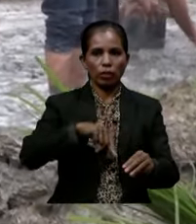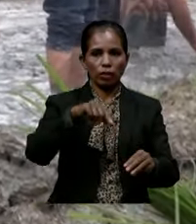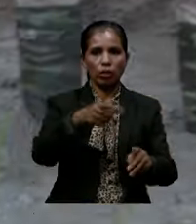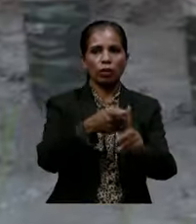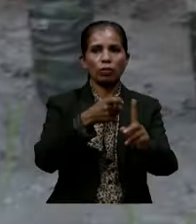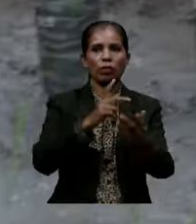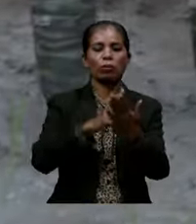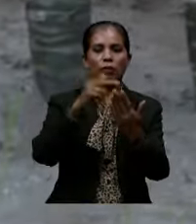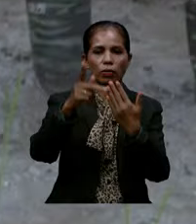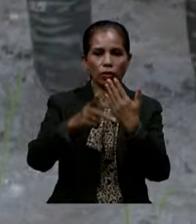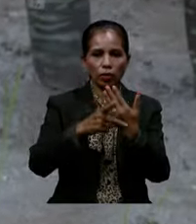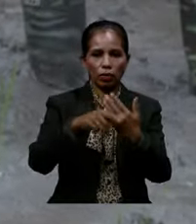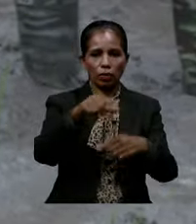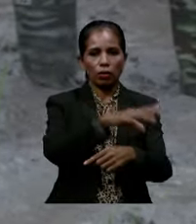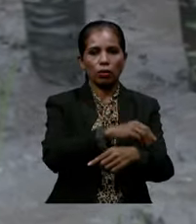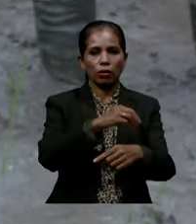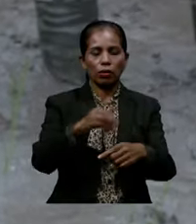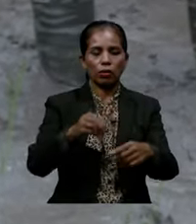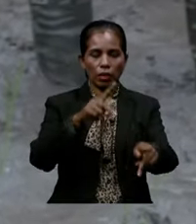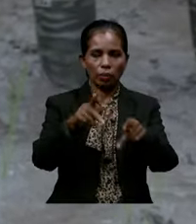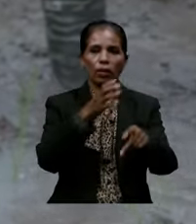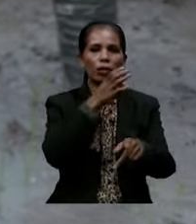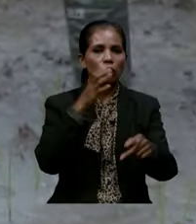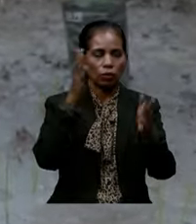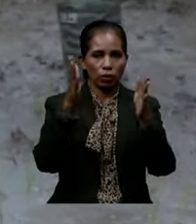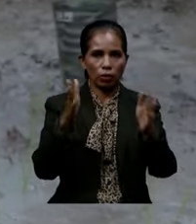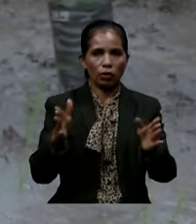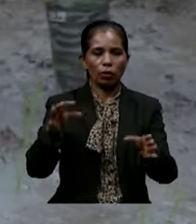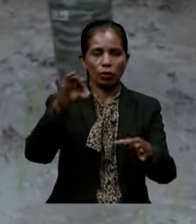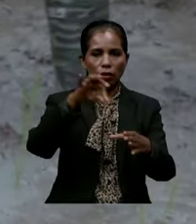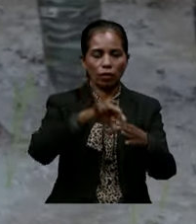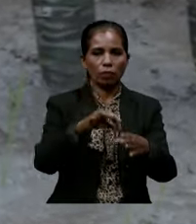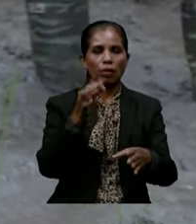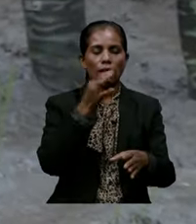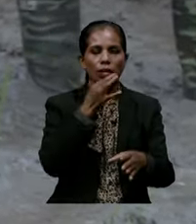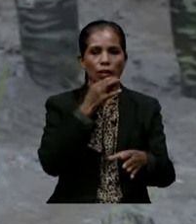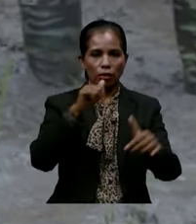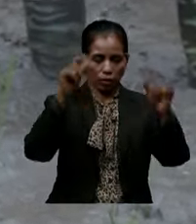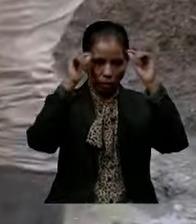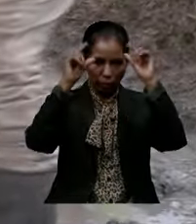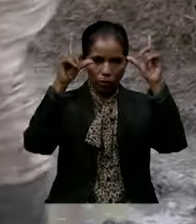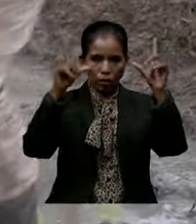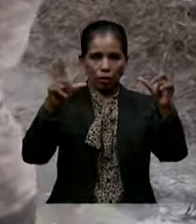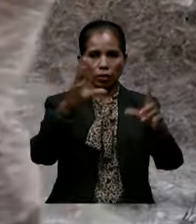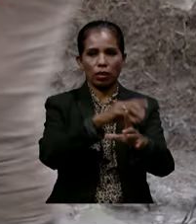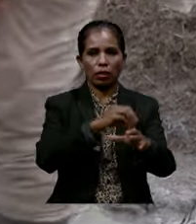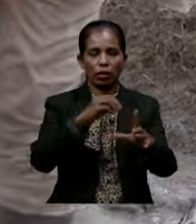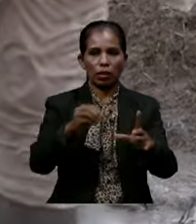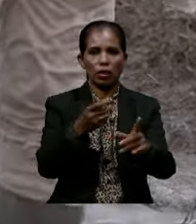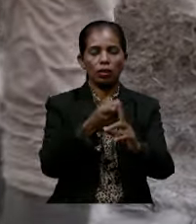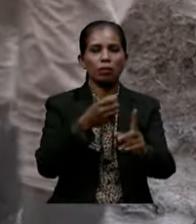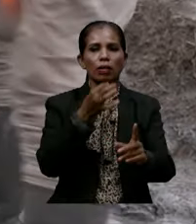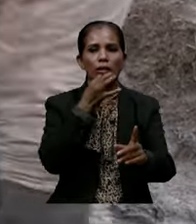programa demoplot ne hodi motiva agrikultor sira atau sai produtor ba aihan ia Timor Leste hodi evita dependensia